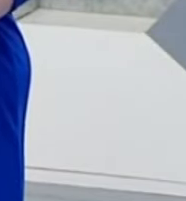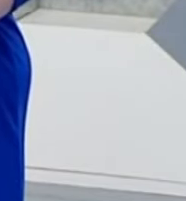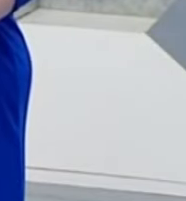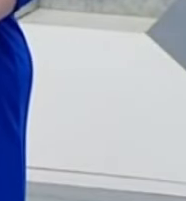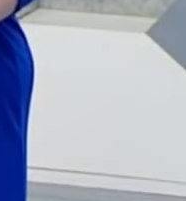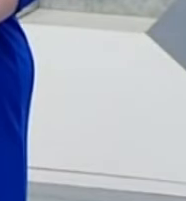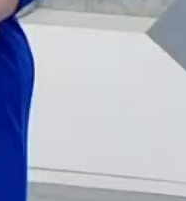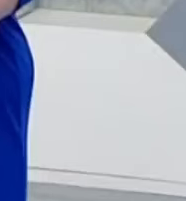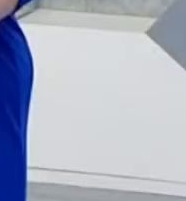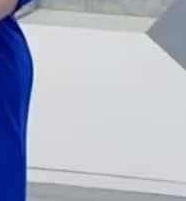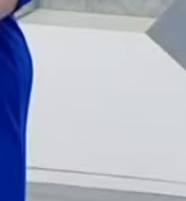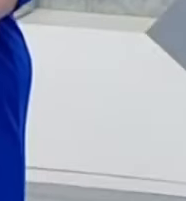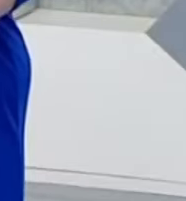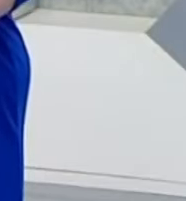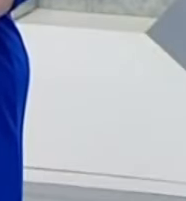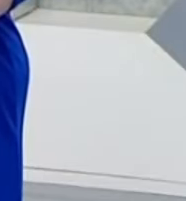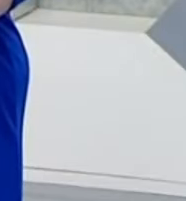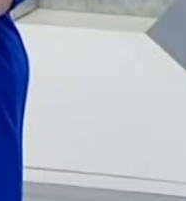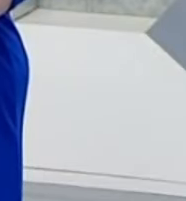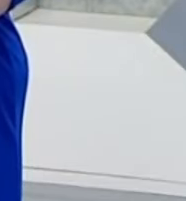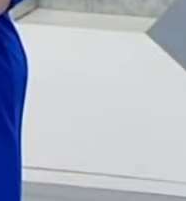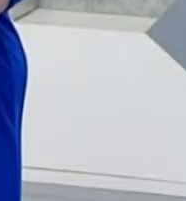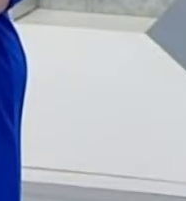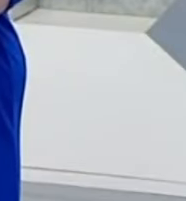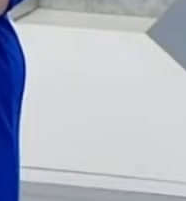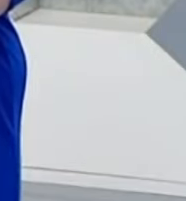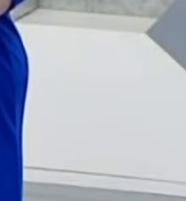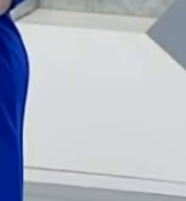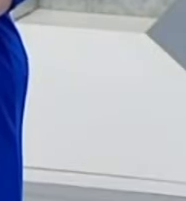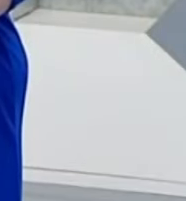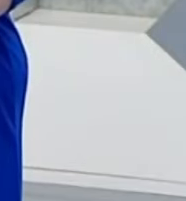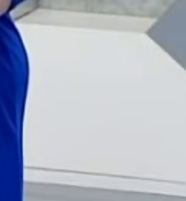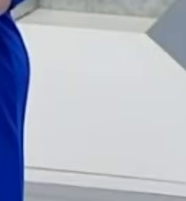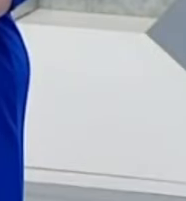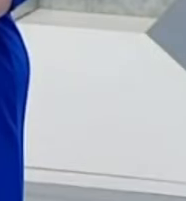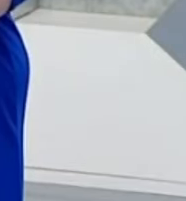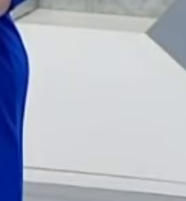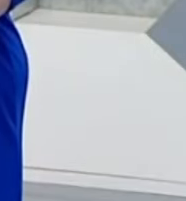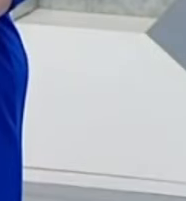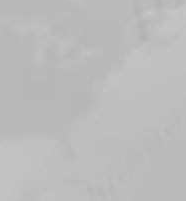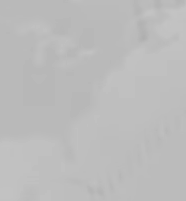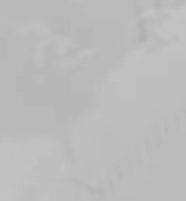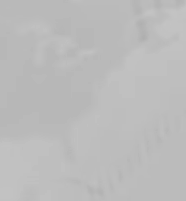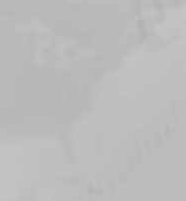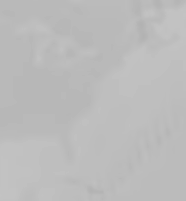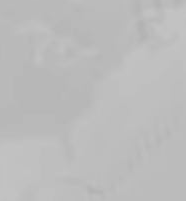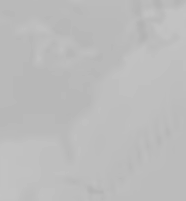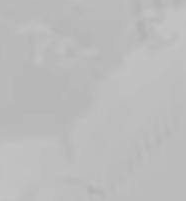GMA Pinoy TV at sa www.gmanews.tv.